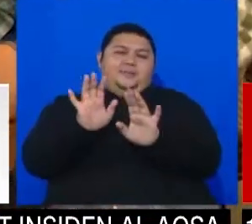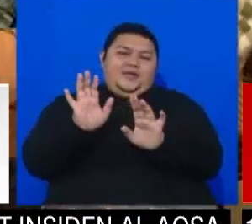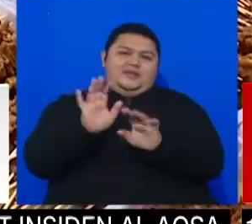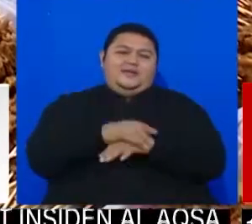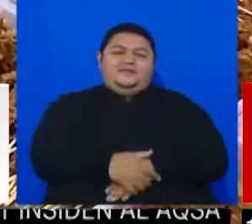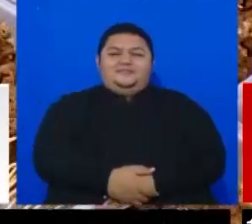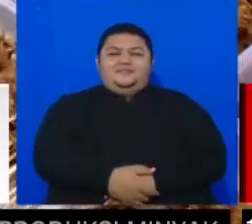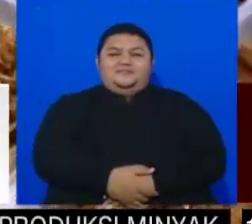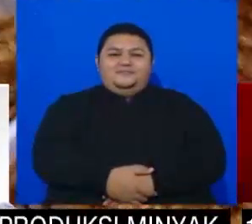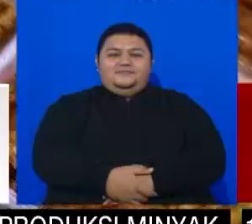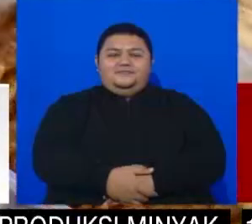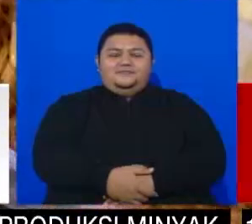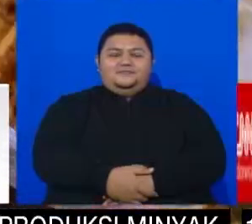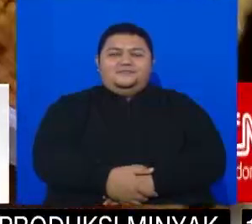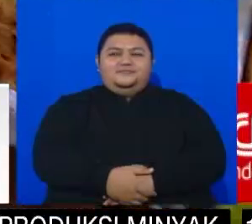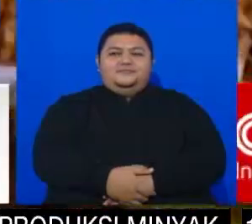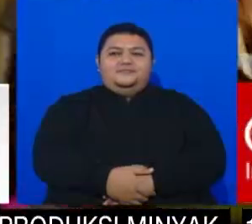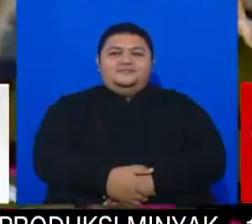puasa.